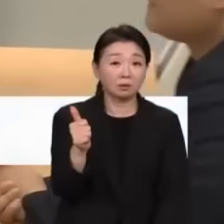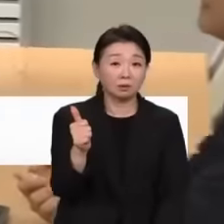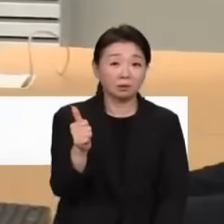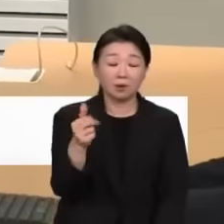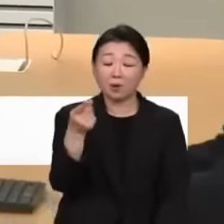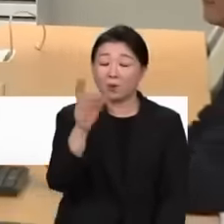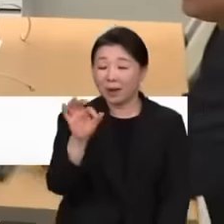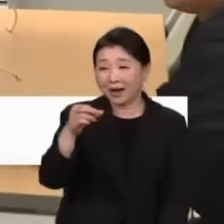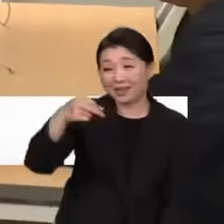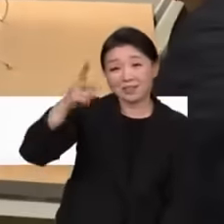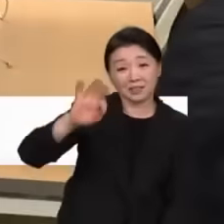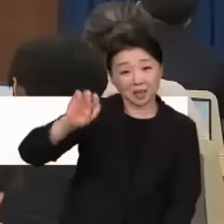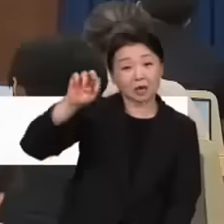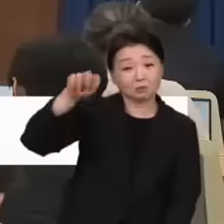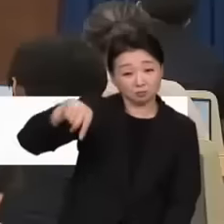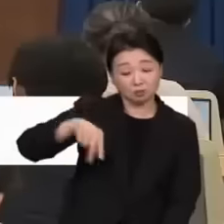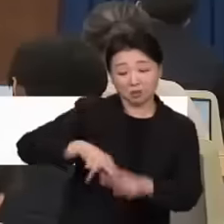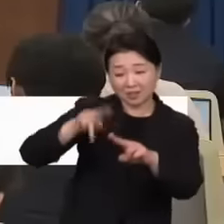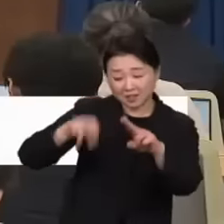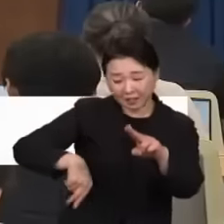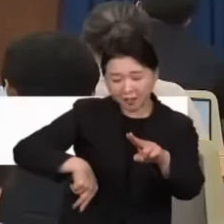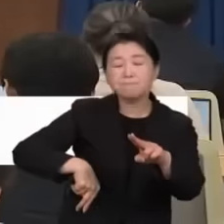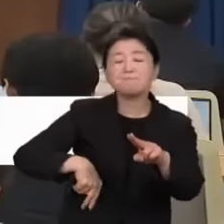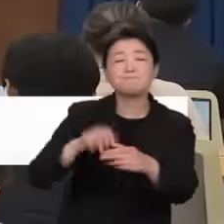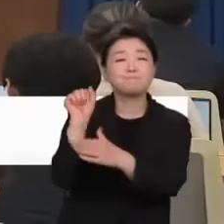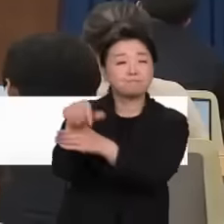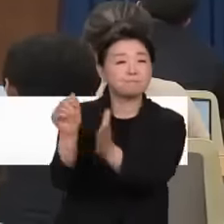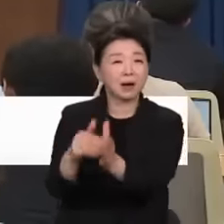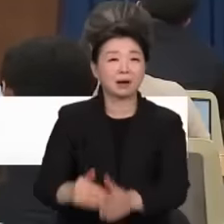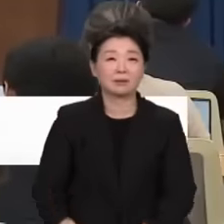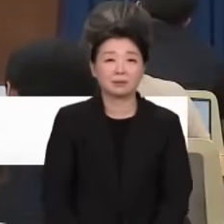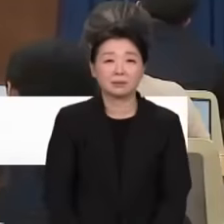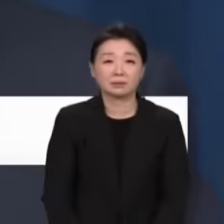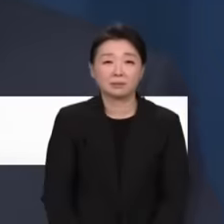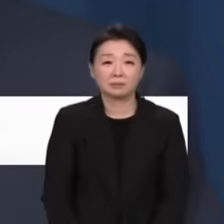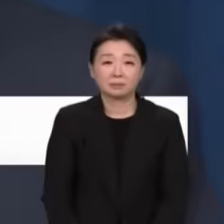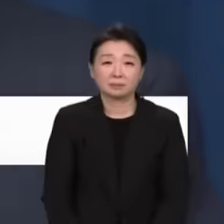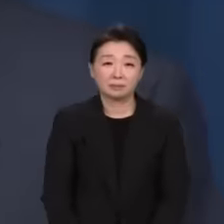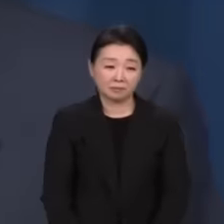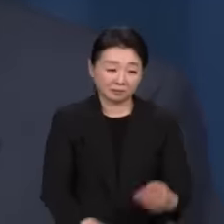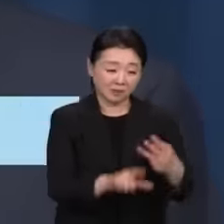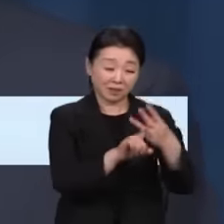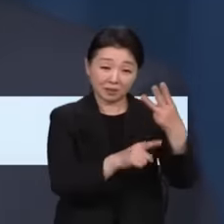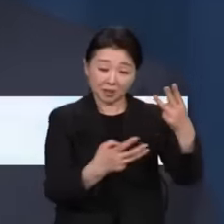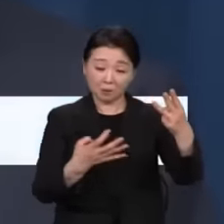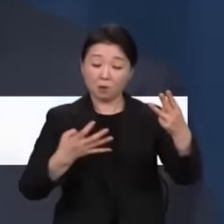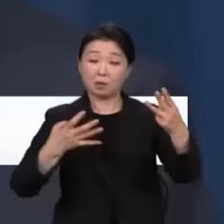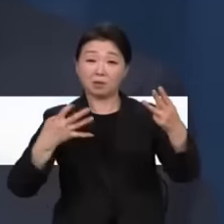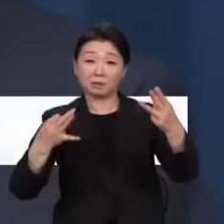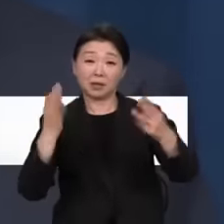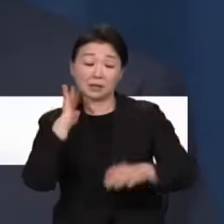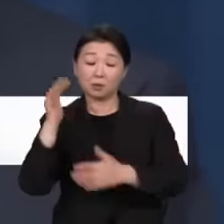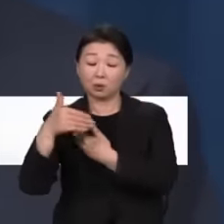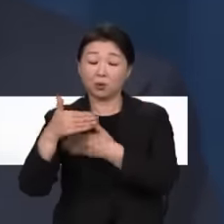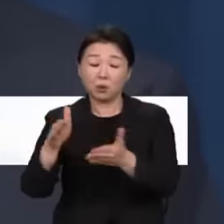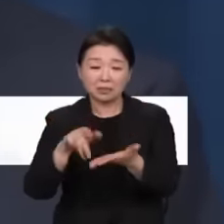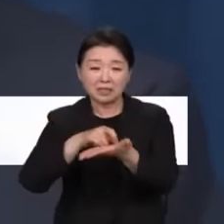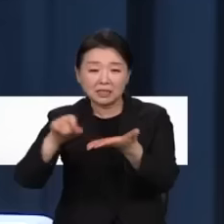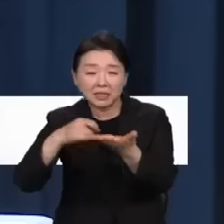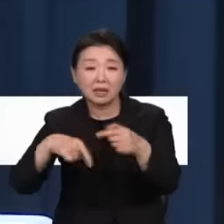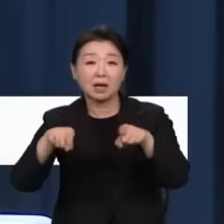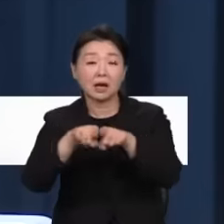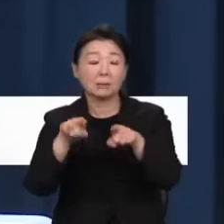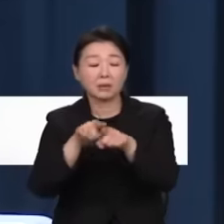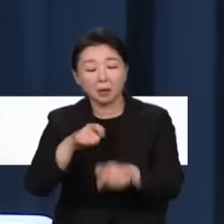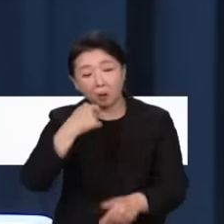황상무 시민사회수석의 사의를 수용했다는 내용입니다. 지난 14일 대통령실 일부 출입기자들과